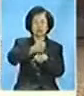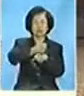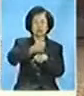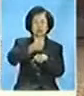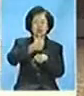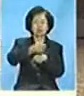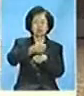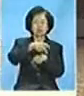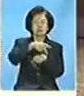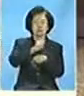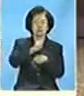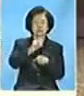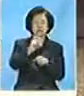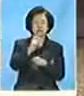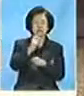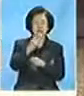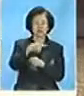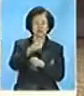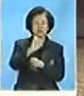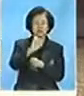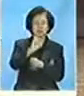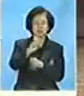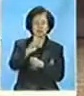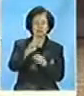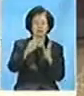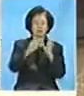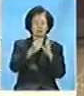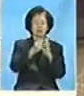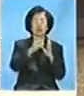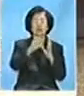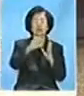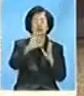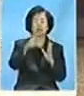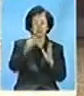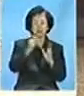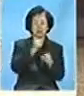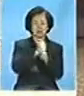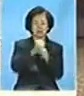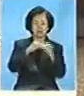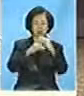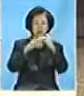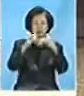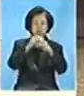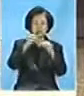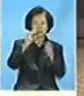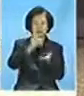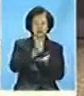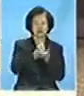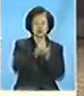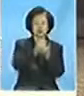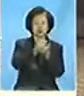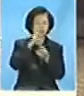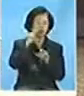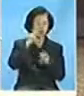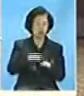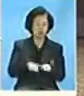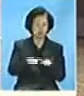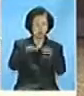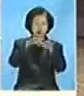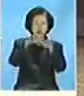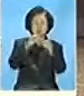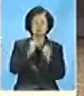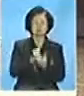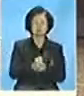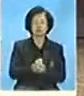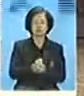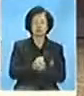ชทำโครงการระดมทุนช่วยน้ำท่วมซึ่งก็ได้ช่วยประชาชน